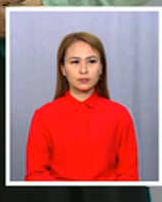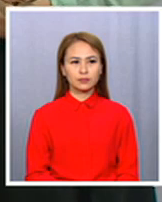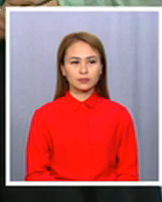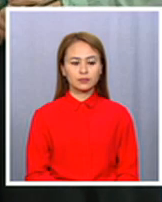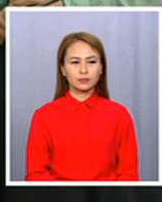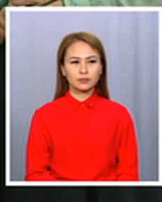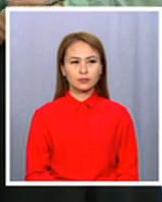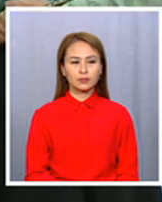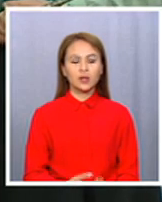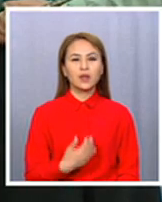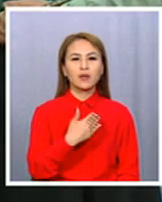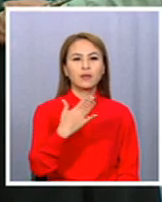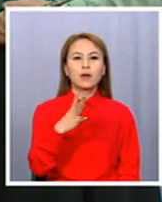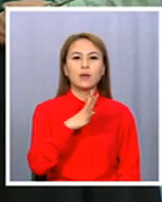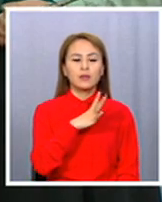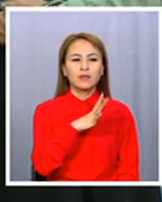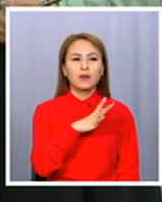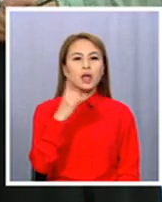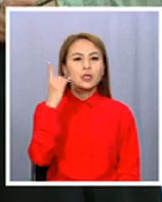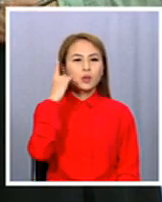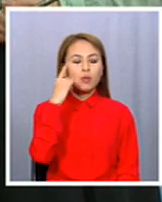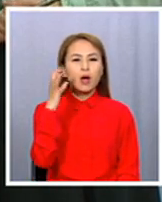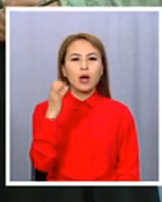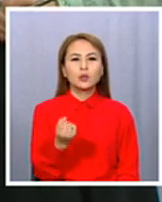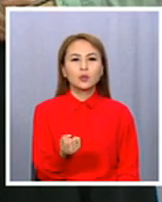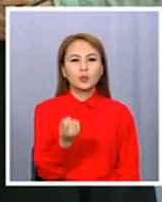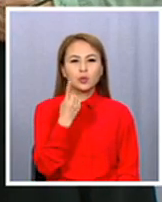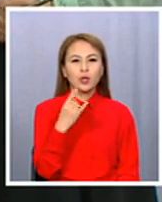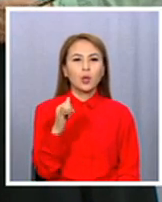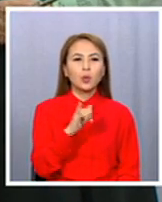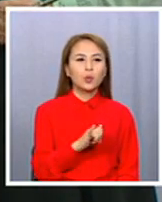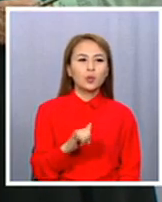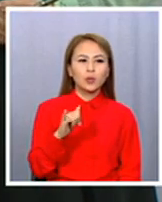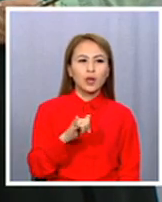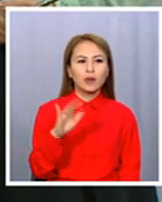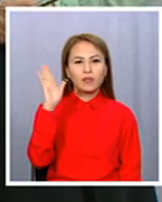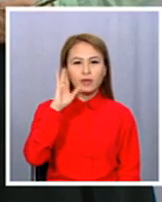А вы когда-нибудь задумывались, откуда и куда текут реки?